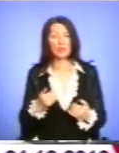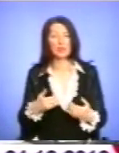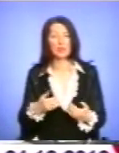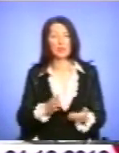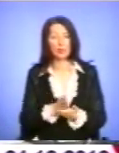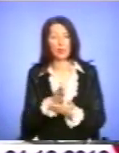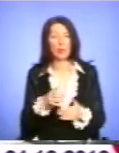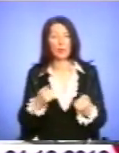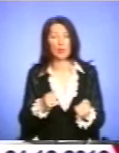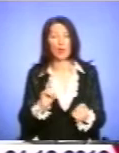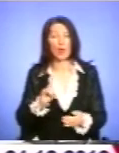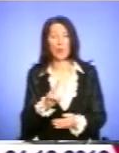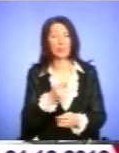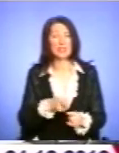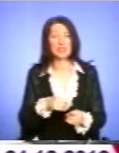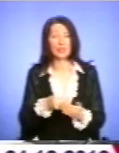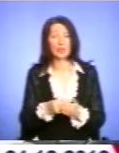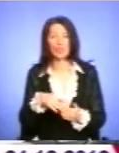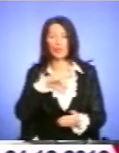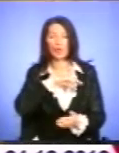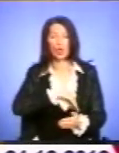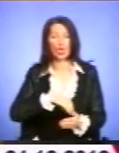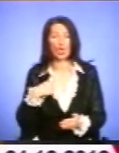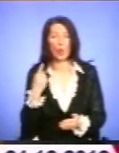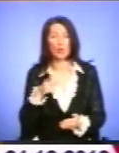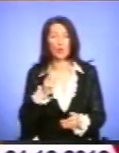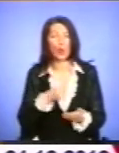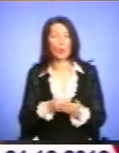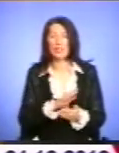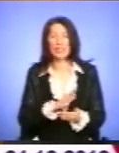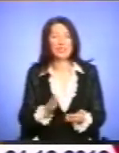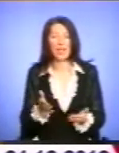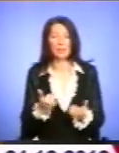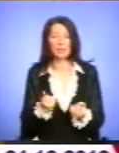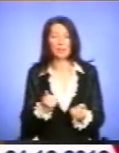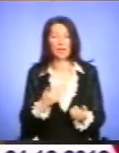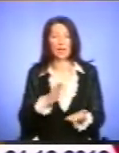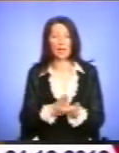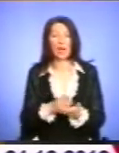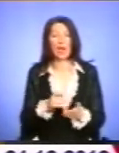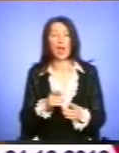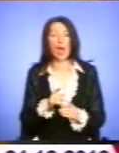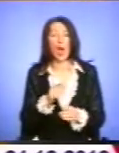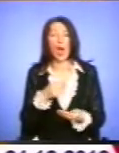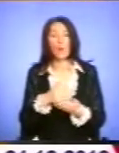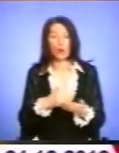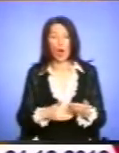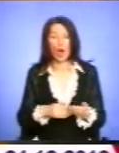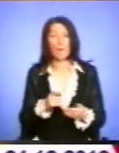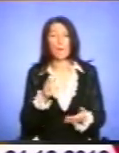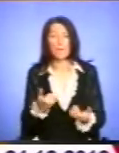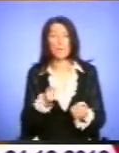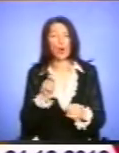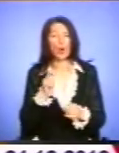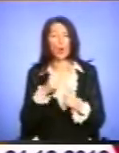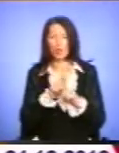ці кошти в дохід обласного бюджету не надійшли. Це ціла програма, яку беремо на особливий контроль, відродження аеропорта.